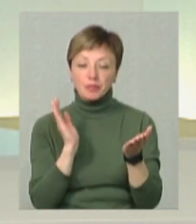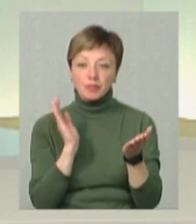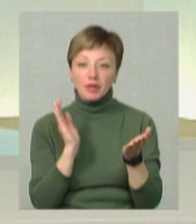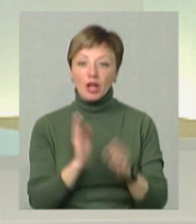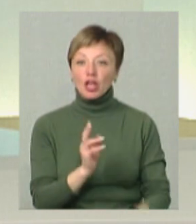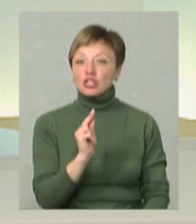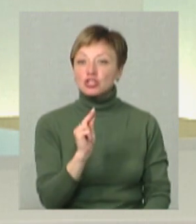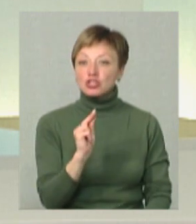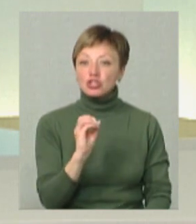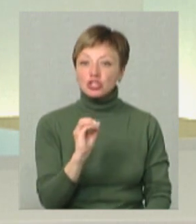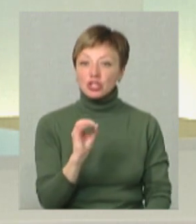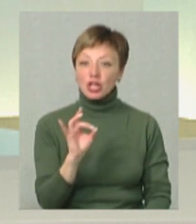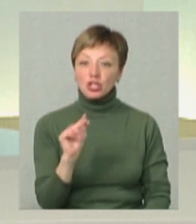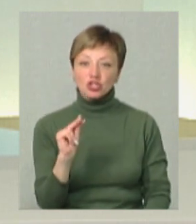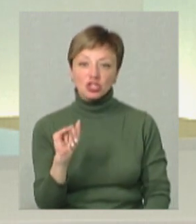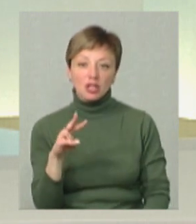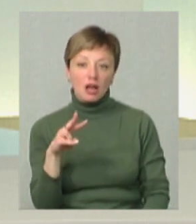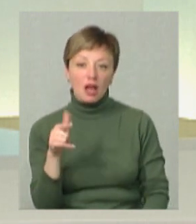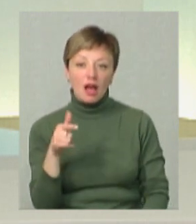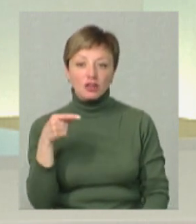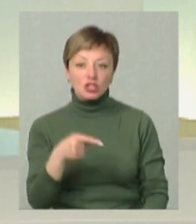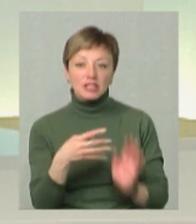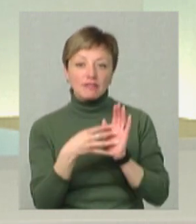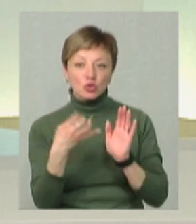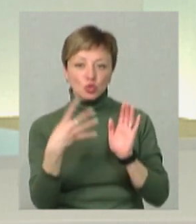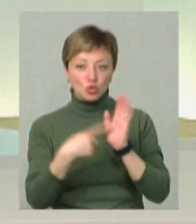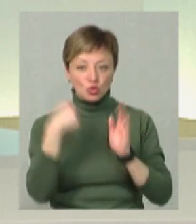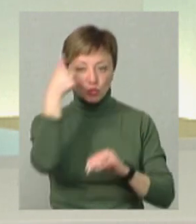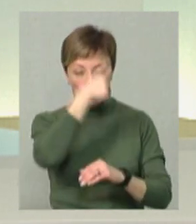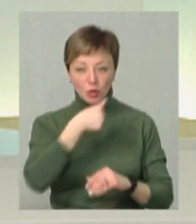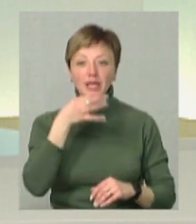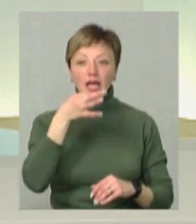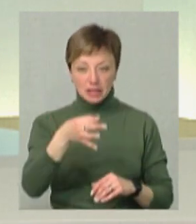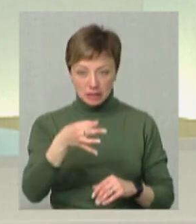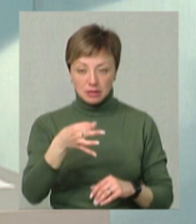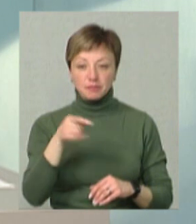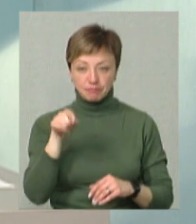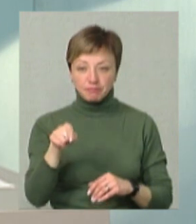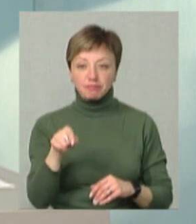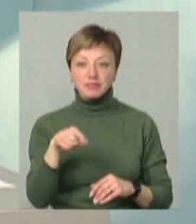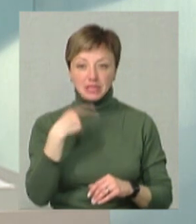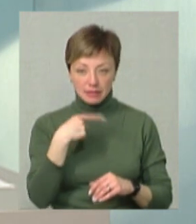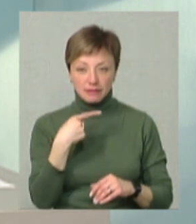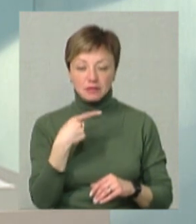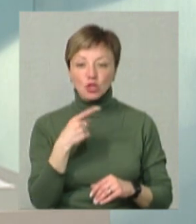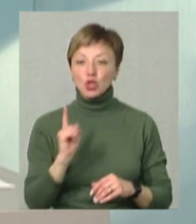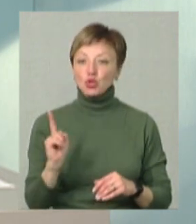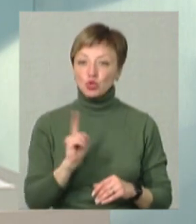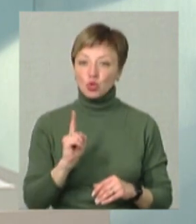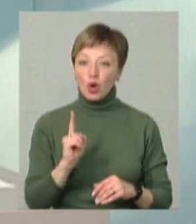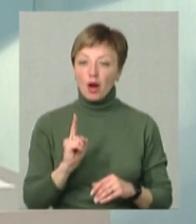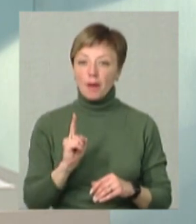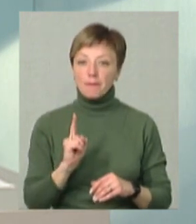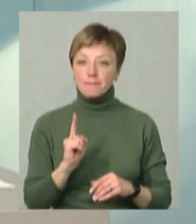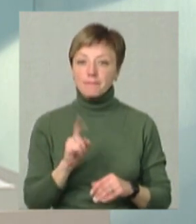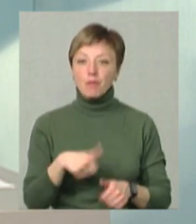Вінстон Черчилль в 46-му році казав, ну, принаймні, йому приписують ці слова, що